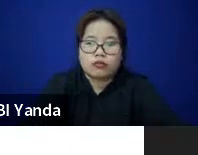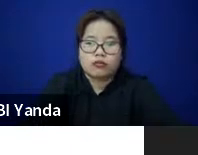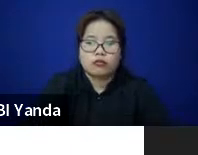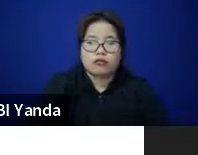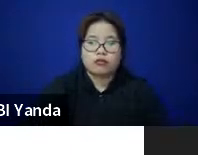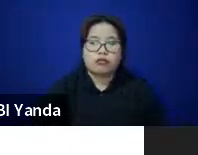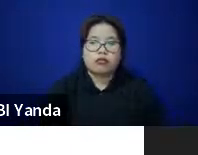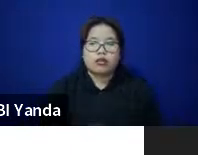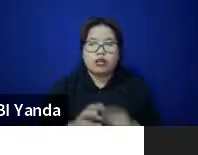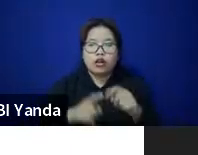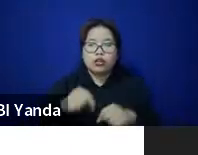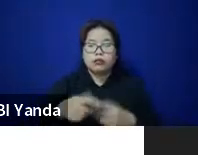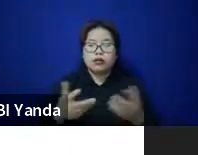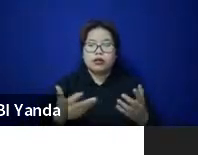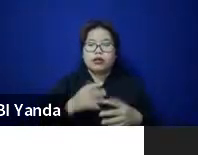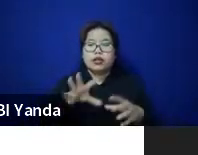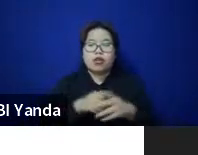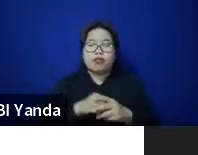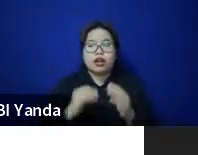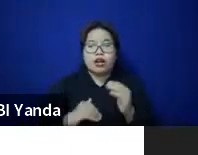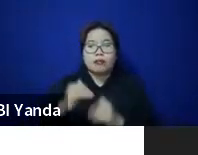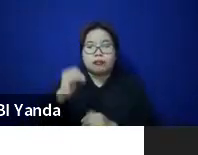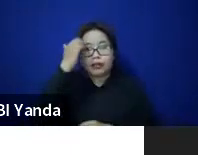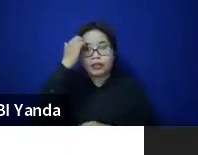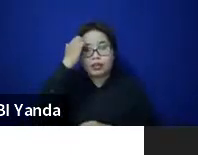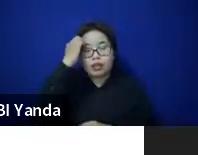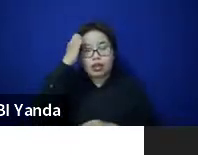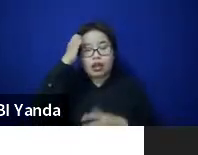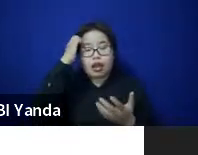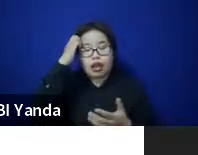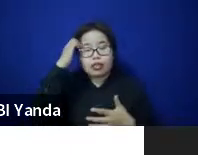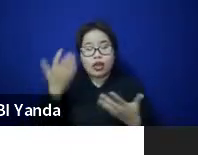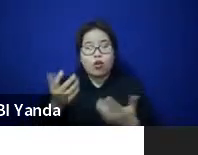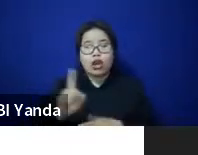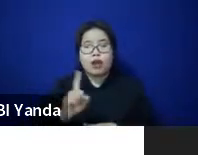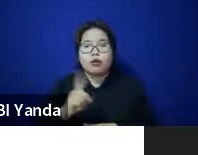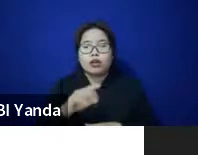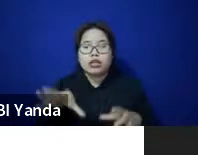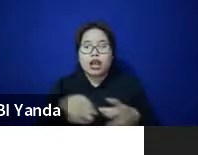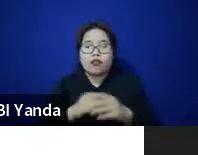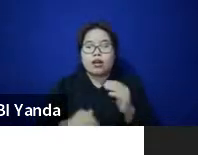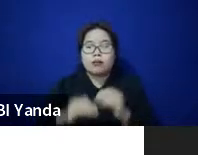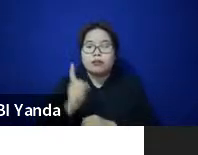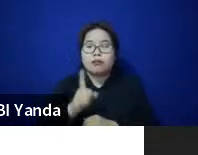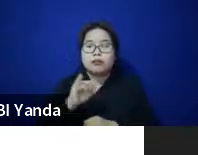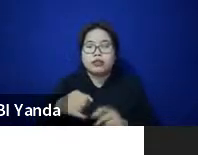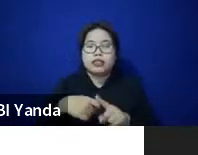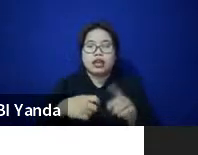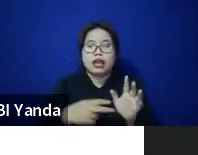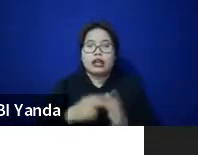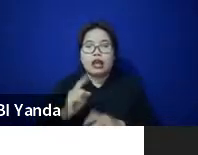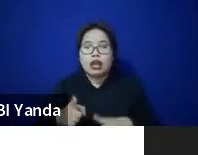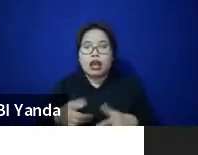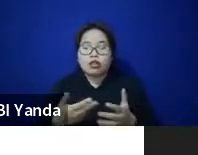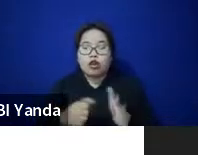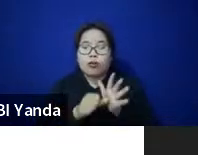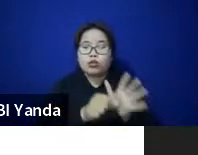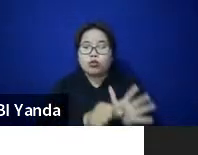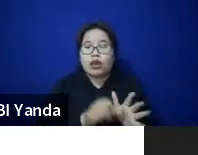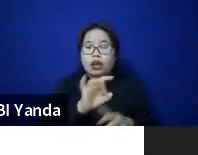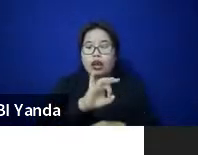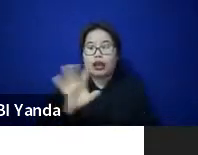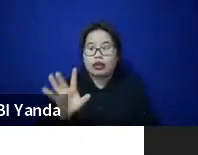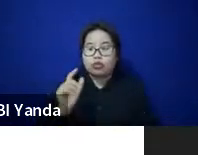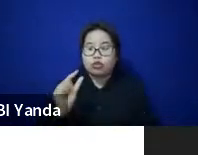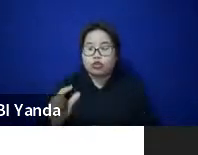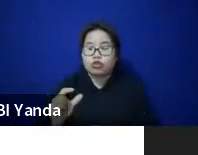boleh mereka cover lebih atau yang tidak boleh mereka cover lebih karena ada di JKN ataupun di bantuan-bantuan lainnya dari KL atau